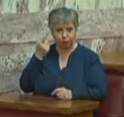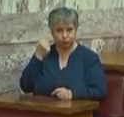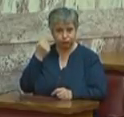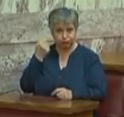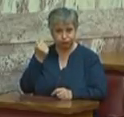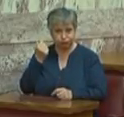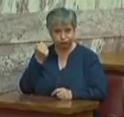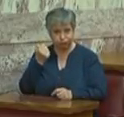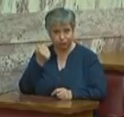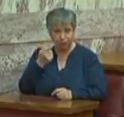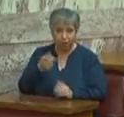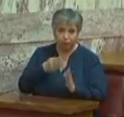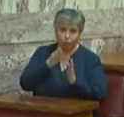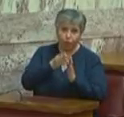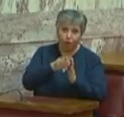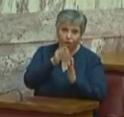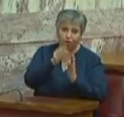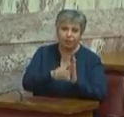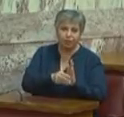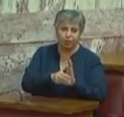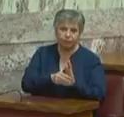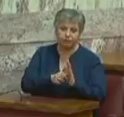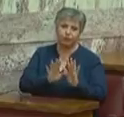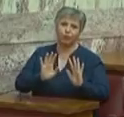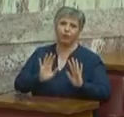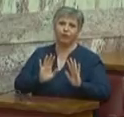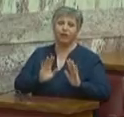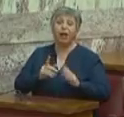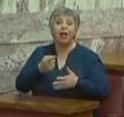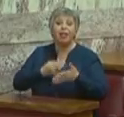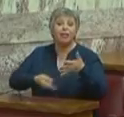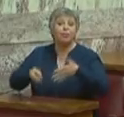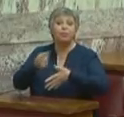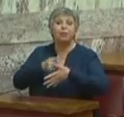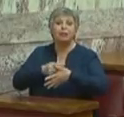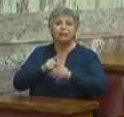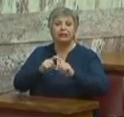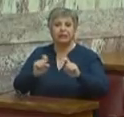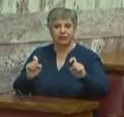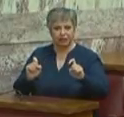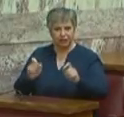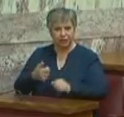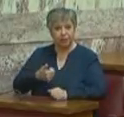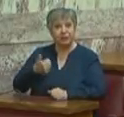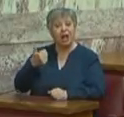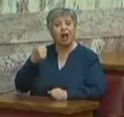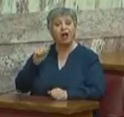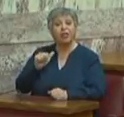Μα τα πράγματα είναι ακόμα χειρότερα. Διότι εχθές η Νέα